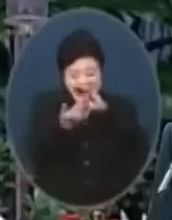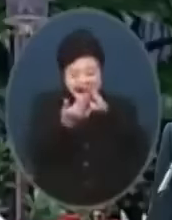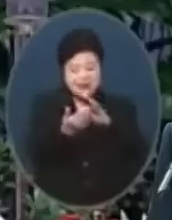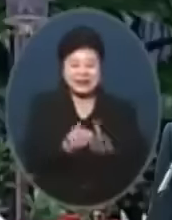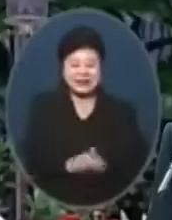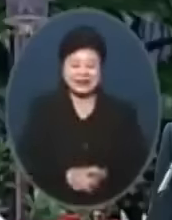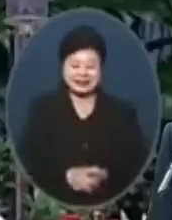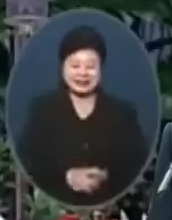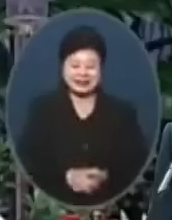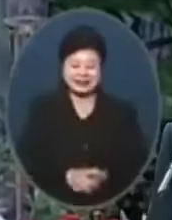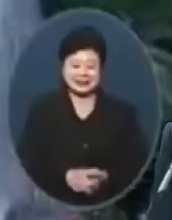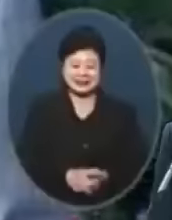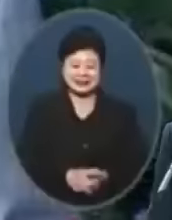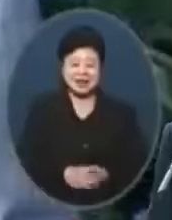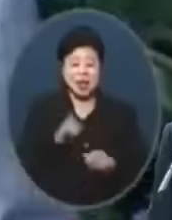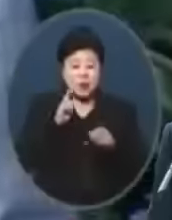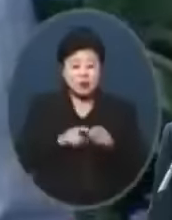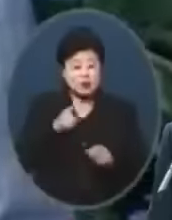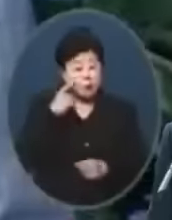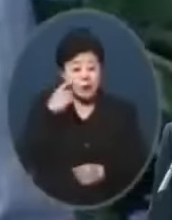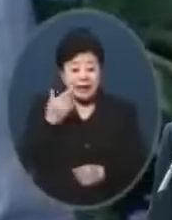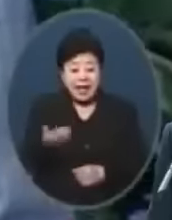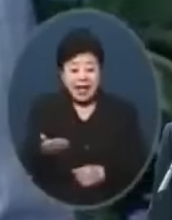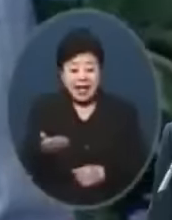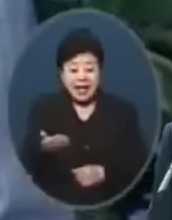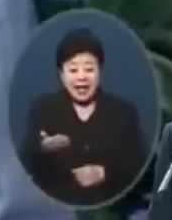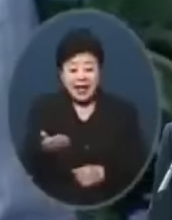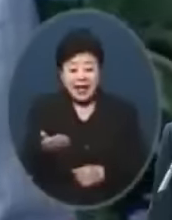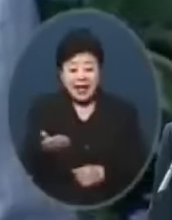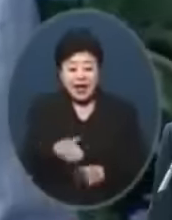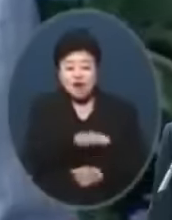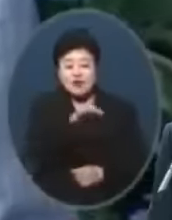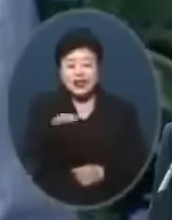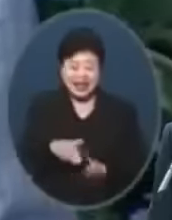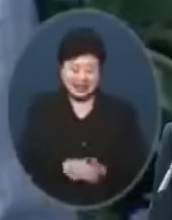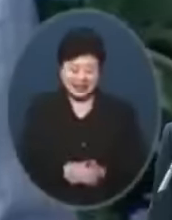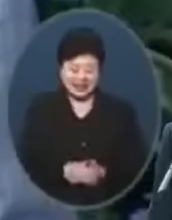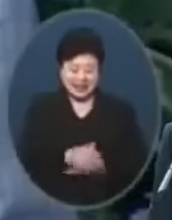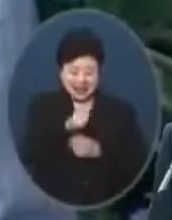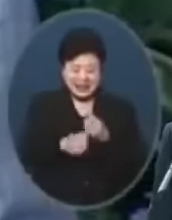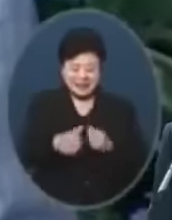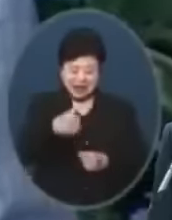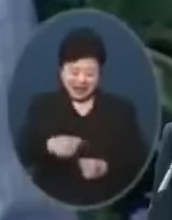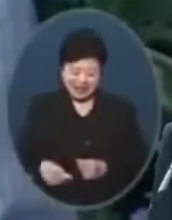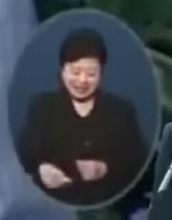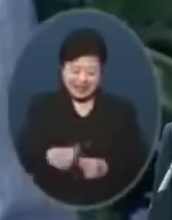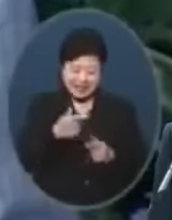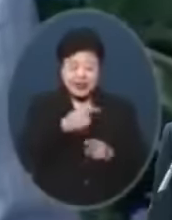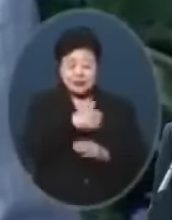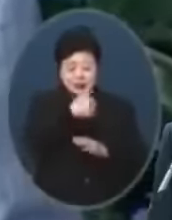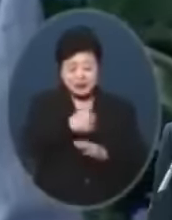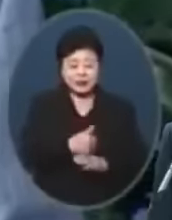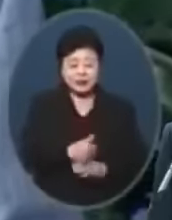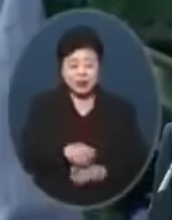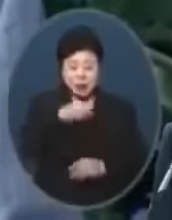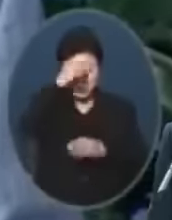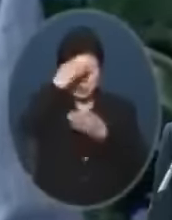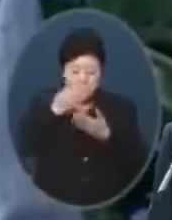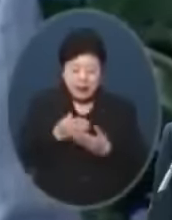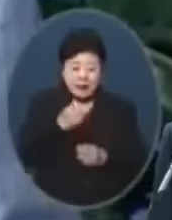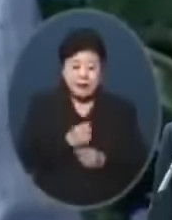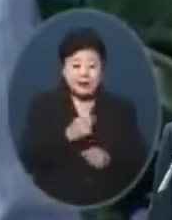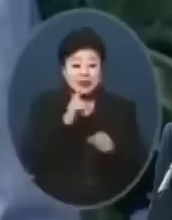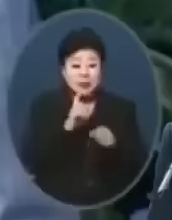것입니다. 그 목적이 뭘까요? 우리가 하나님 맏아들 예수 그리스도를 닮게 만드는 것입니다.